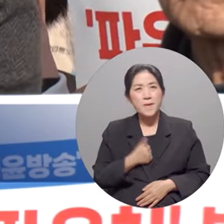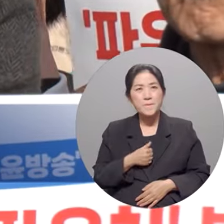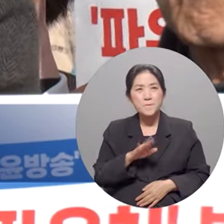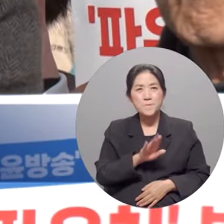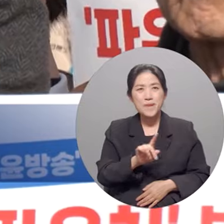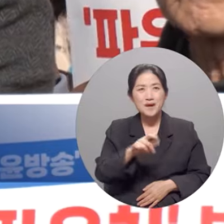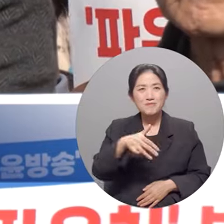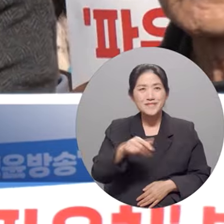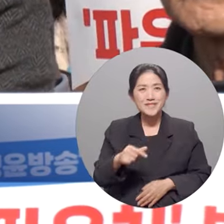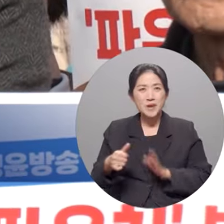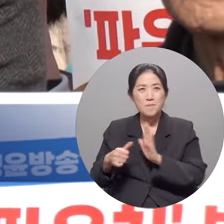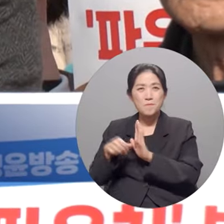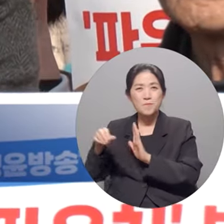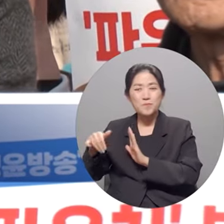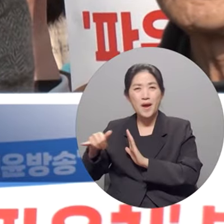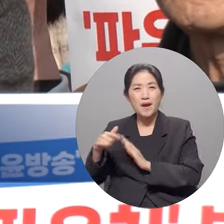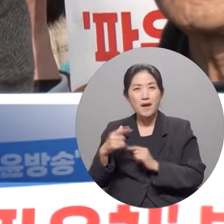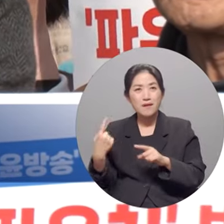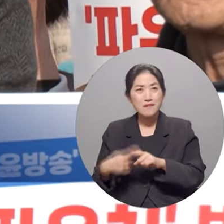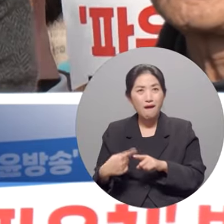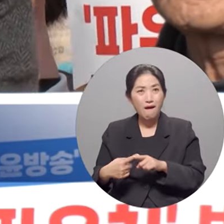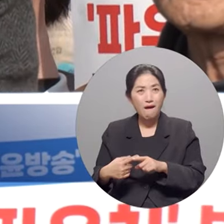명품백이 무슨